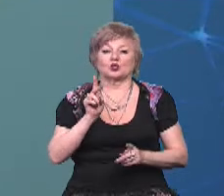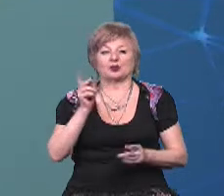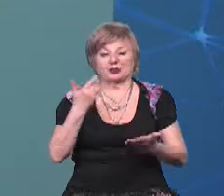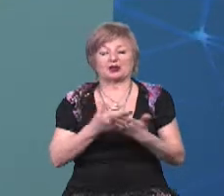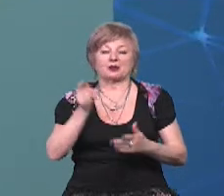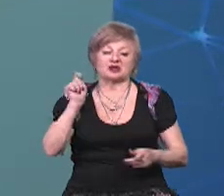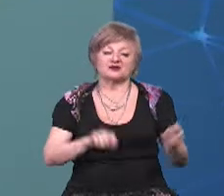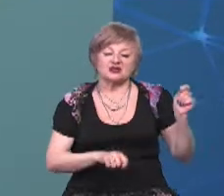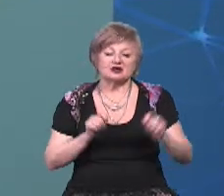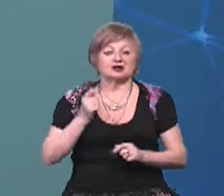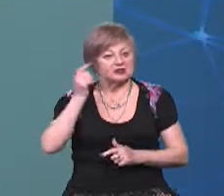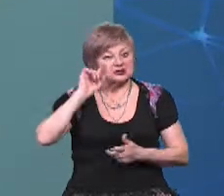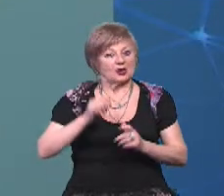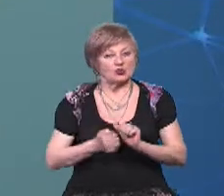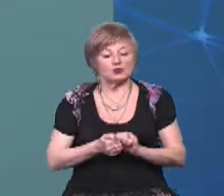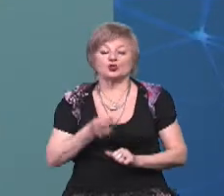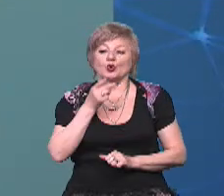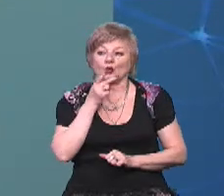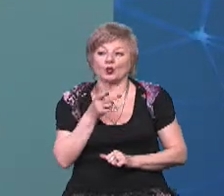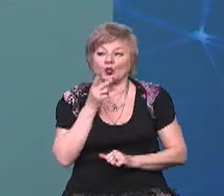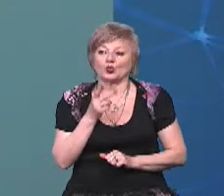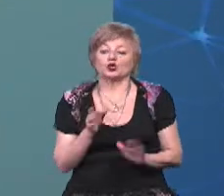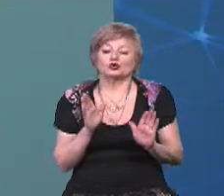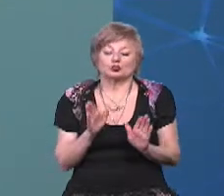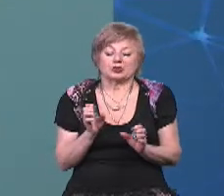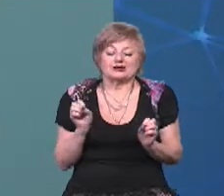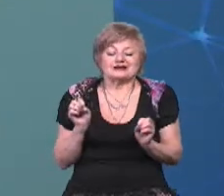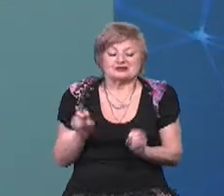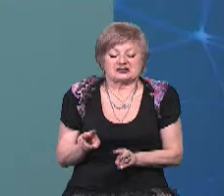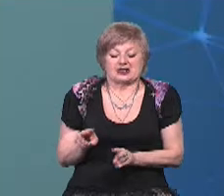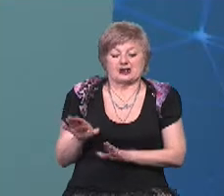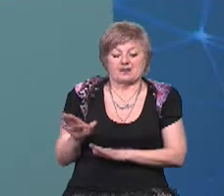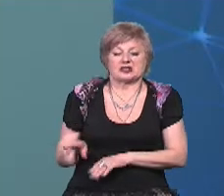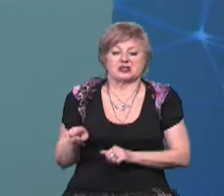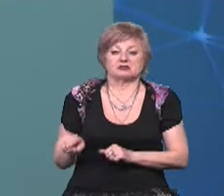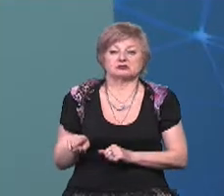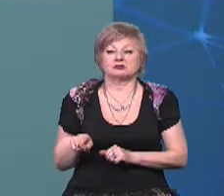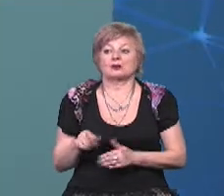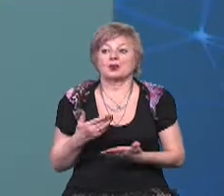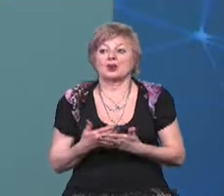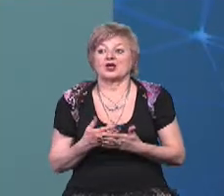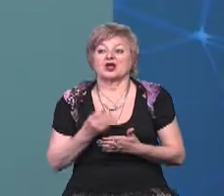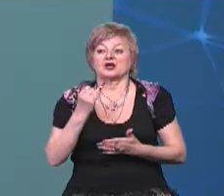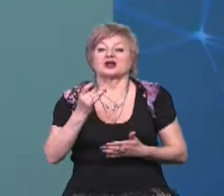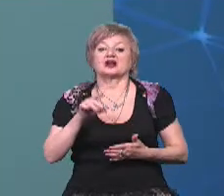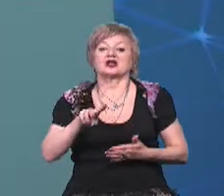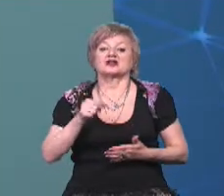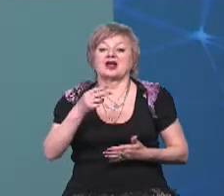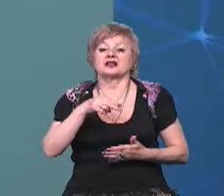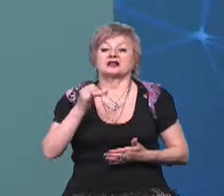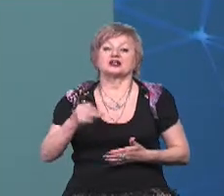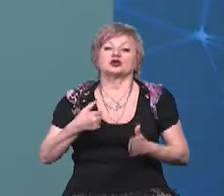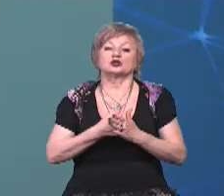будь ласка, пам'ятайте про це, що куріння дозволено тільки в спеціально відведених місцях. Наприклад, в Ірландії там взагалі штрафи до